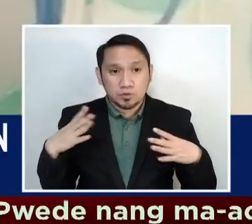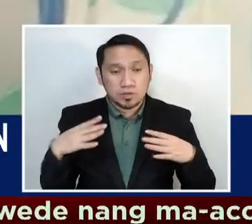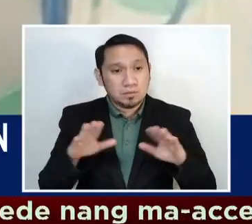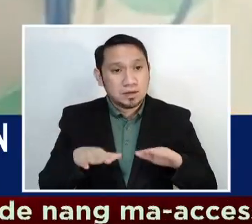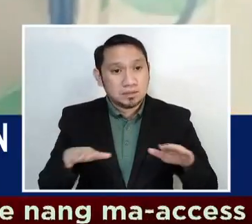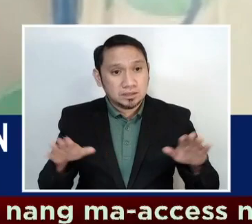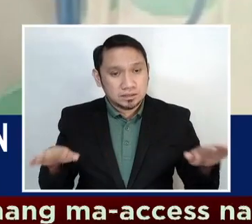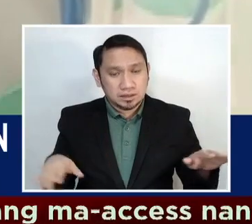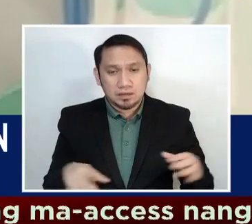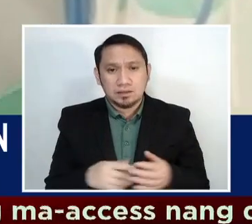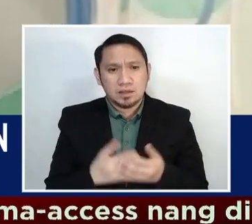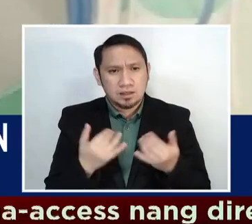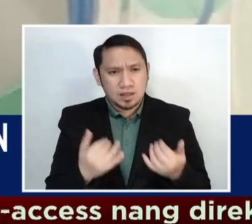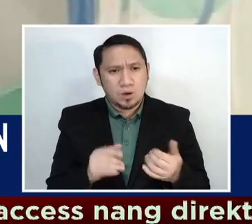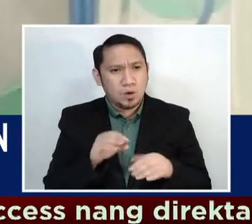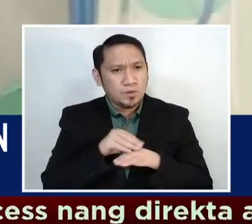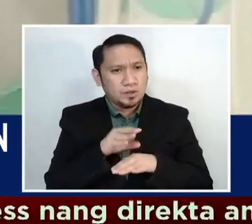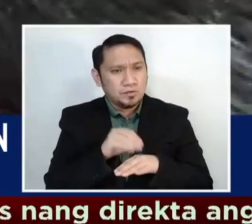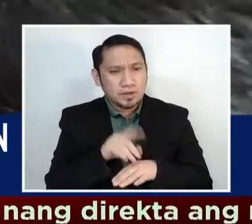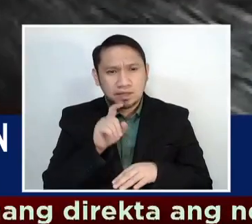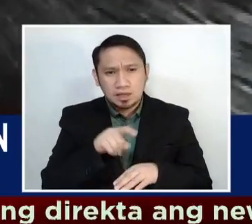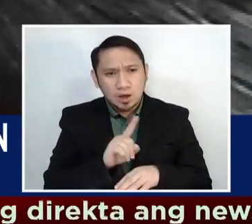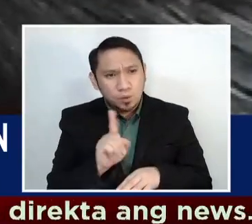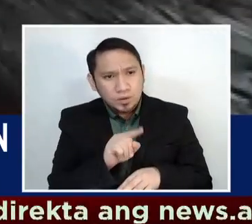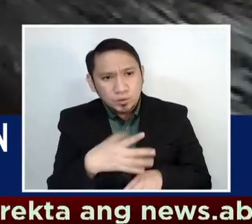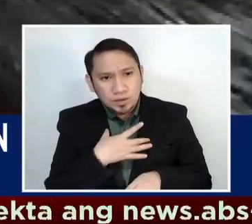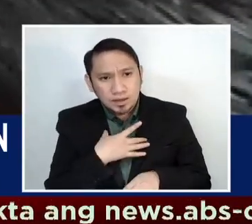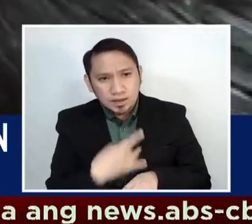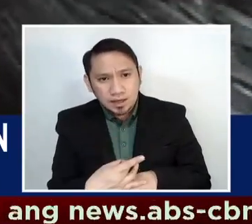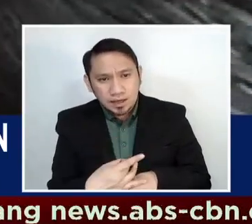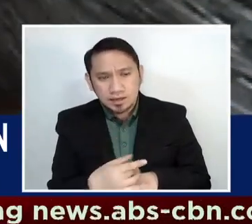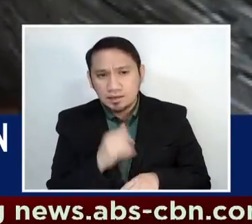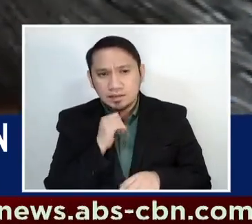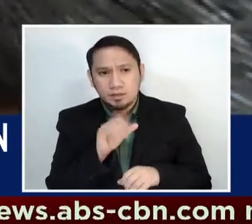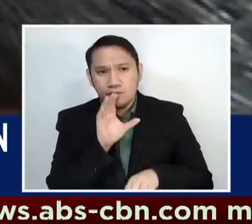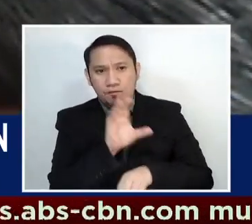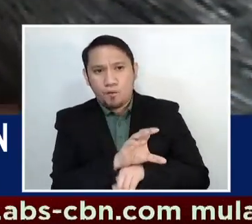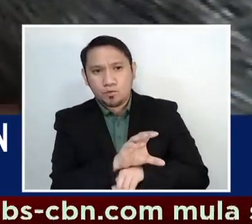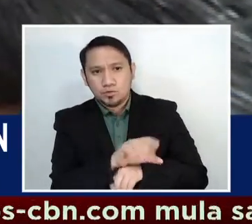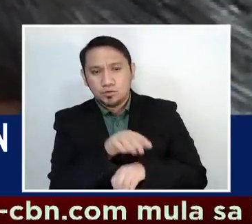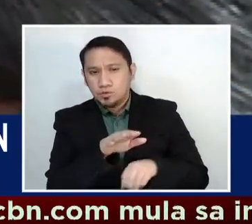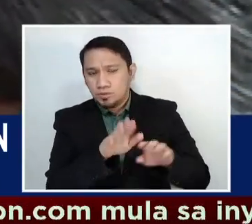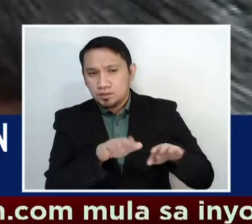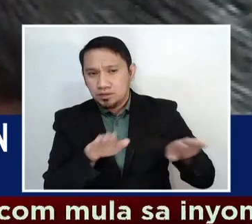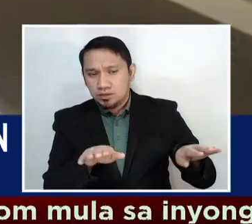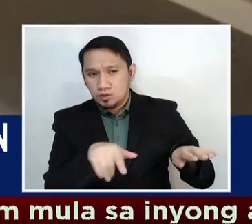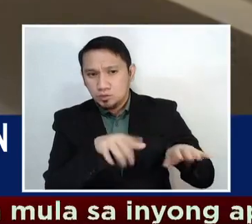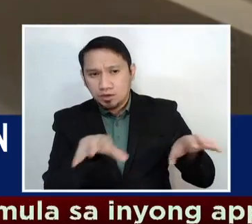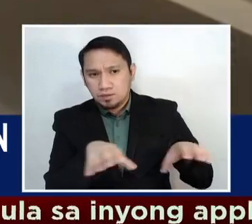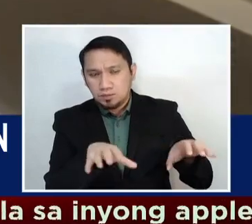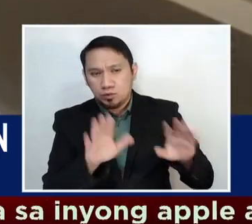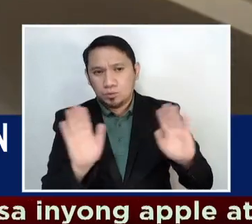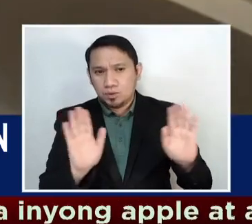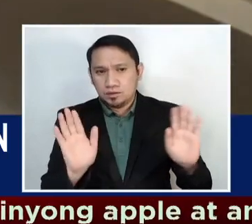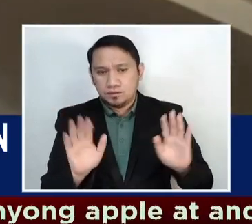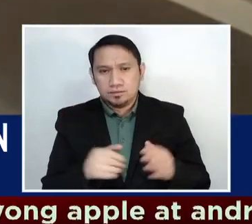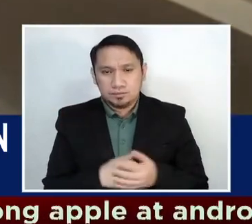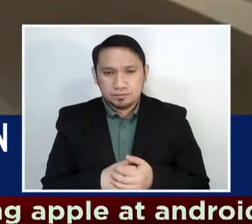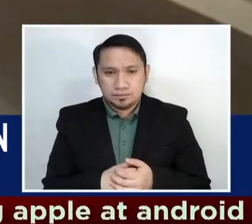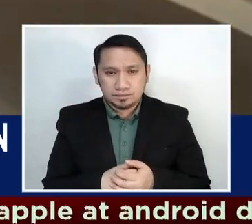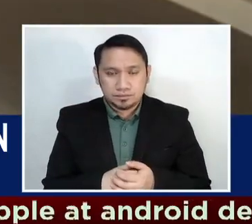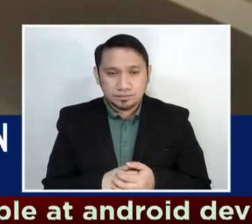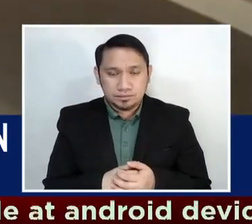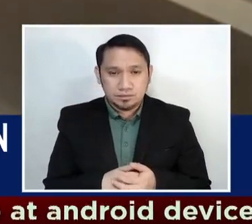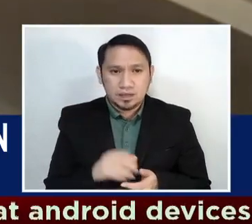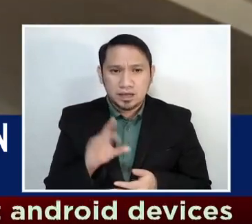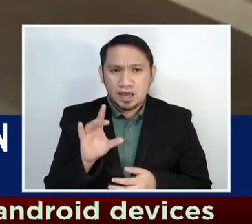ang interes ng anak. Dapat hindi magbukang pinipilit ang anumang activity sa kanila. For an 8-year-old and a 2-year-old,